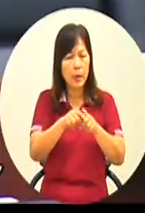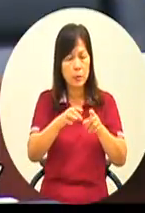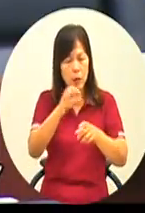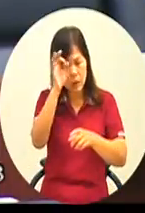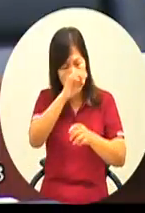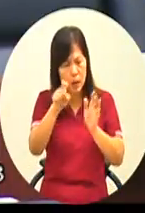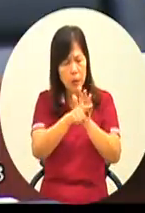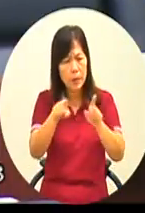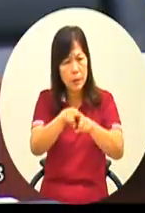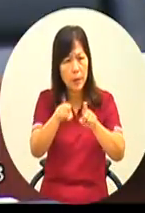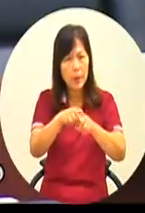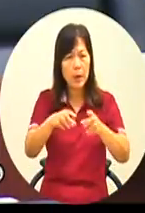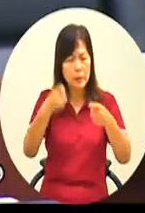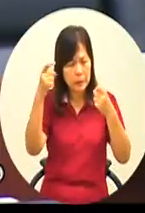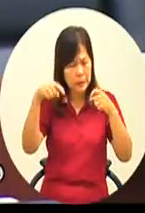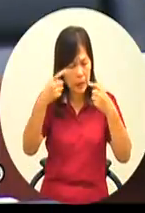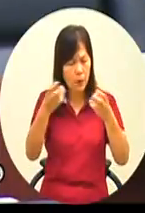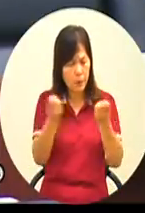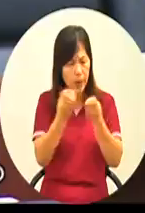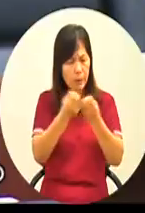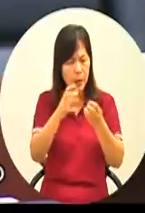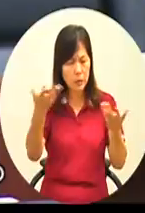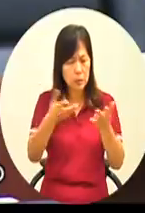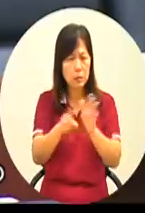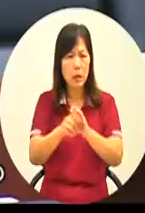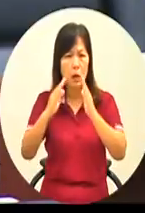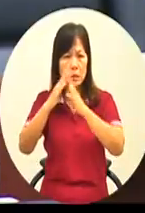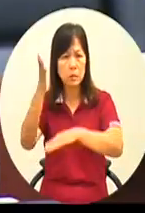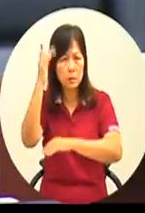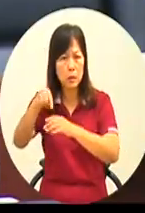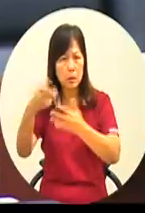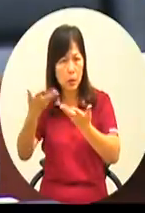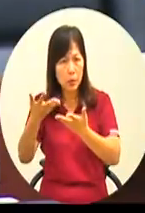那常常发生事情的时候，只要是公家机关的问题，